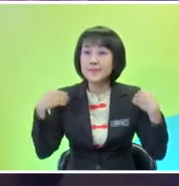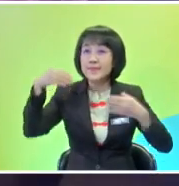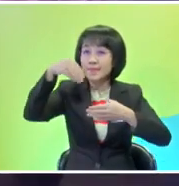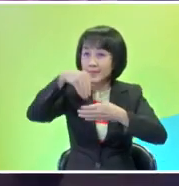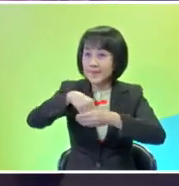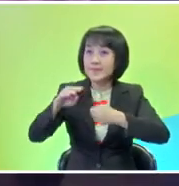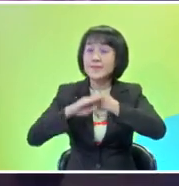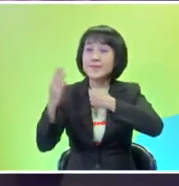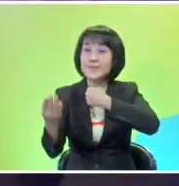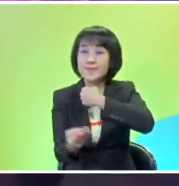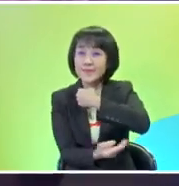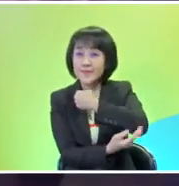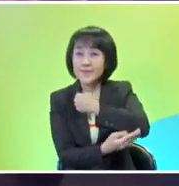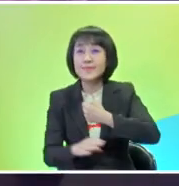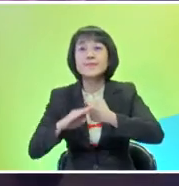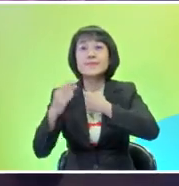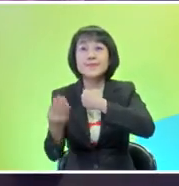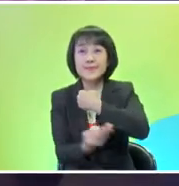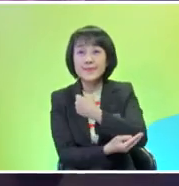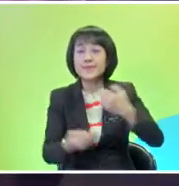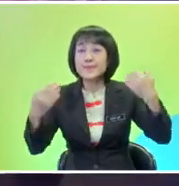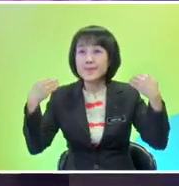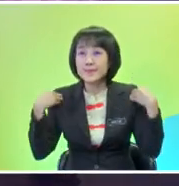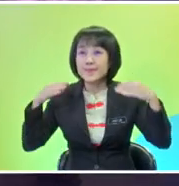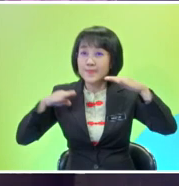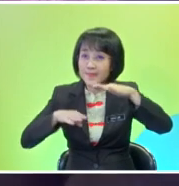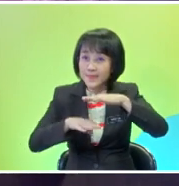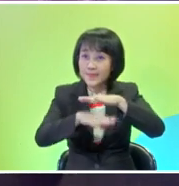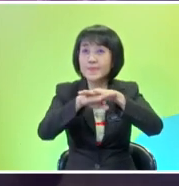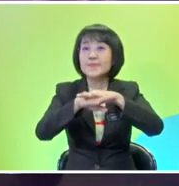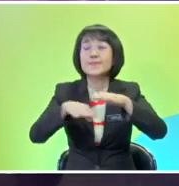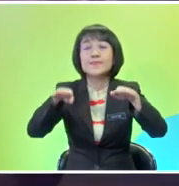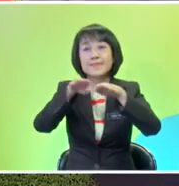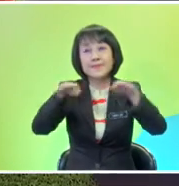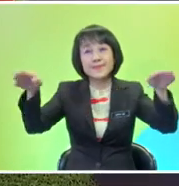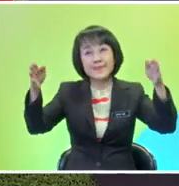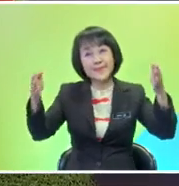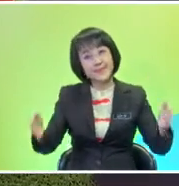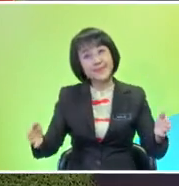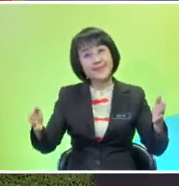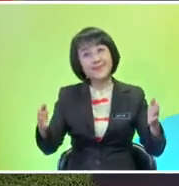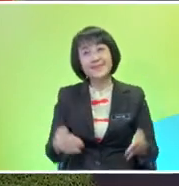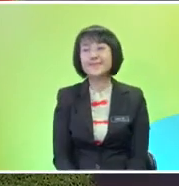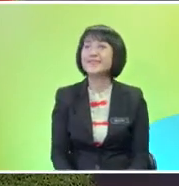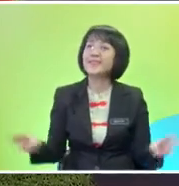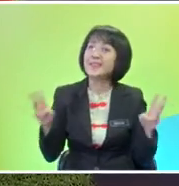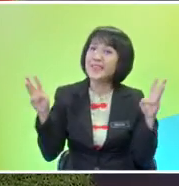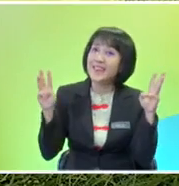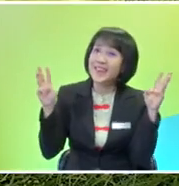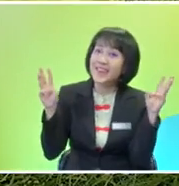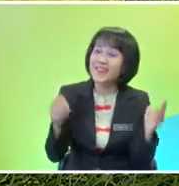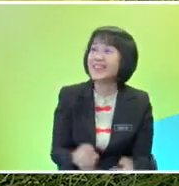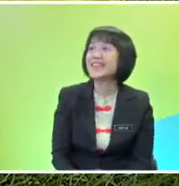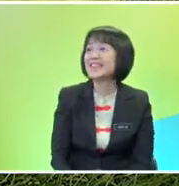bakul bakul berada di bawwah me meja Wah okey